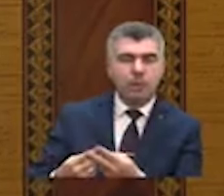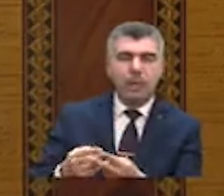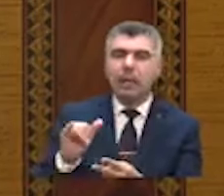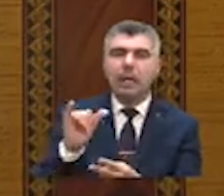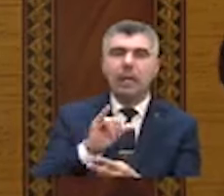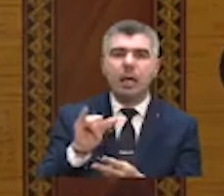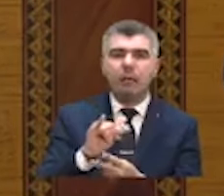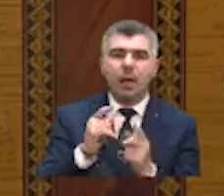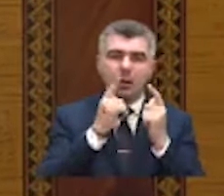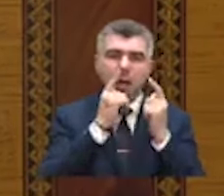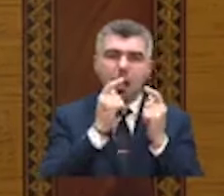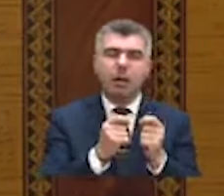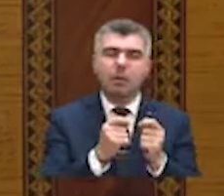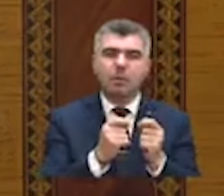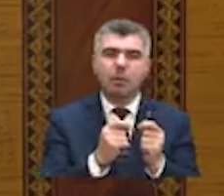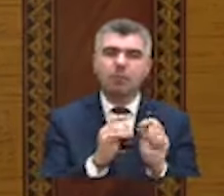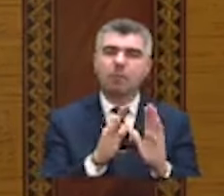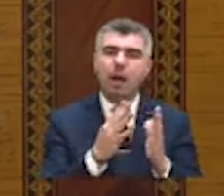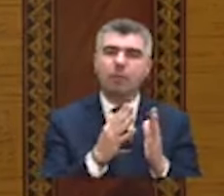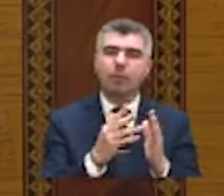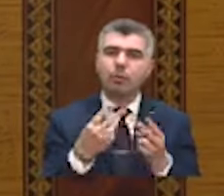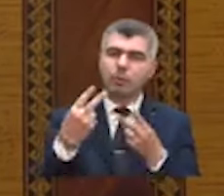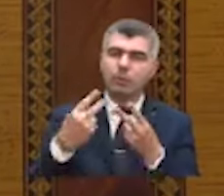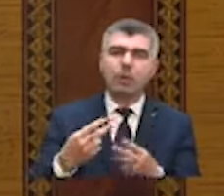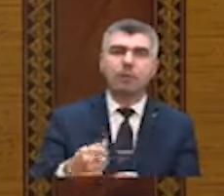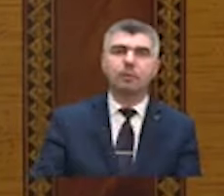كينان على المغرب اليوم باش